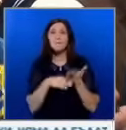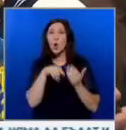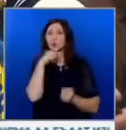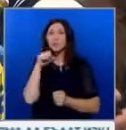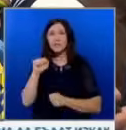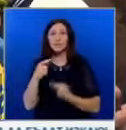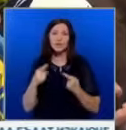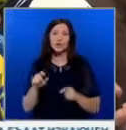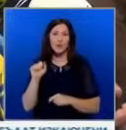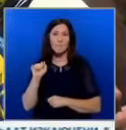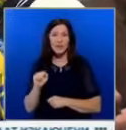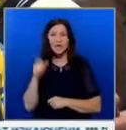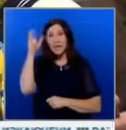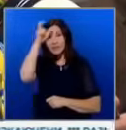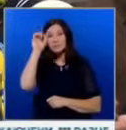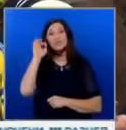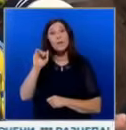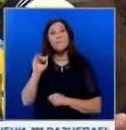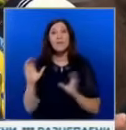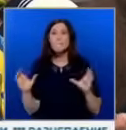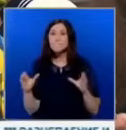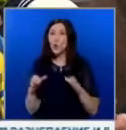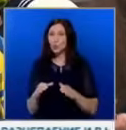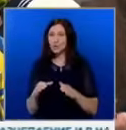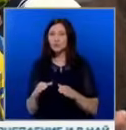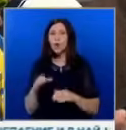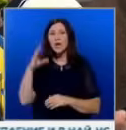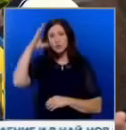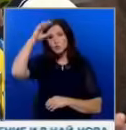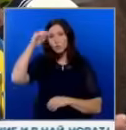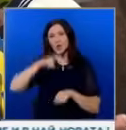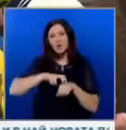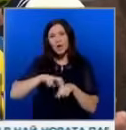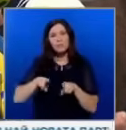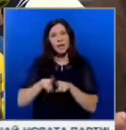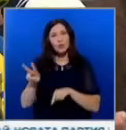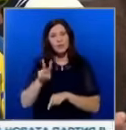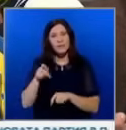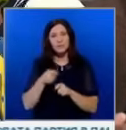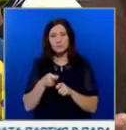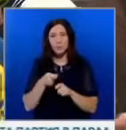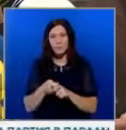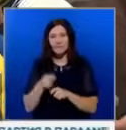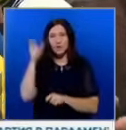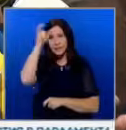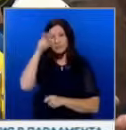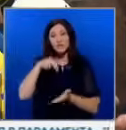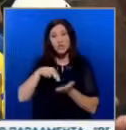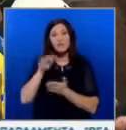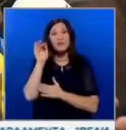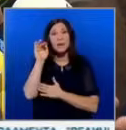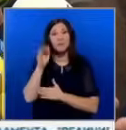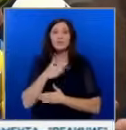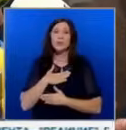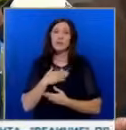партии и на други партии, ДПС ще бъде монолитно. И с господин Доган, както двамата сме го правили, ДПС ще върви напред и ще има